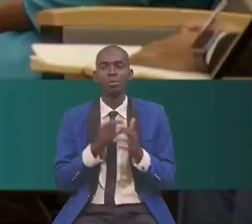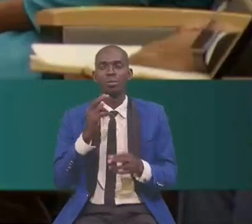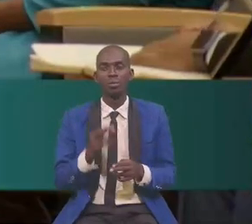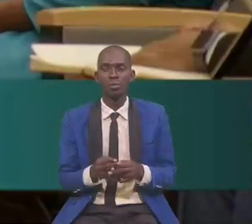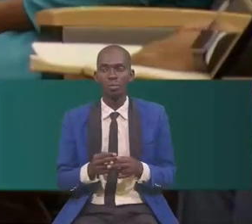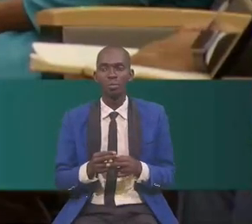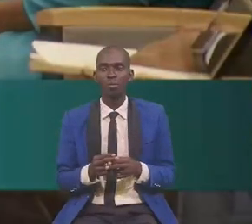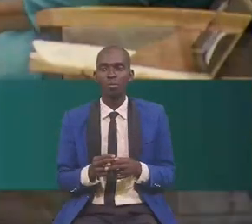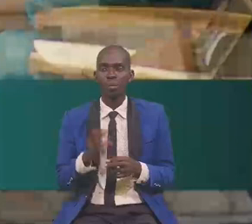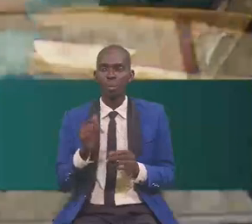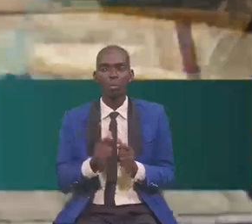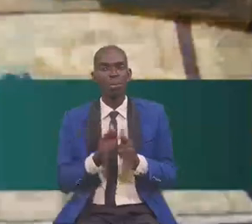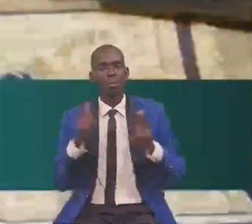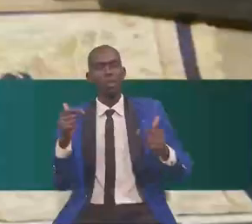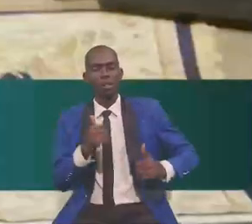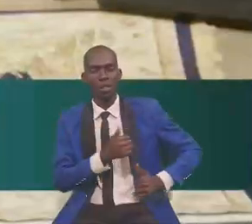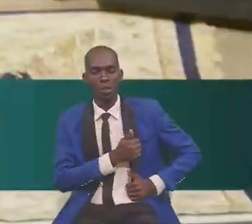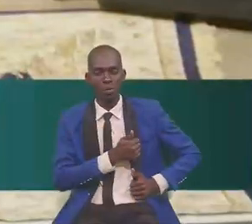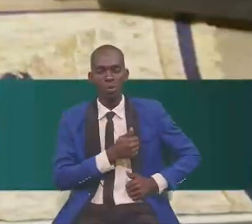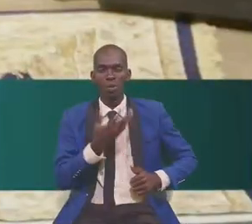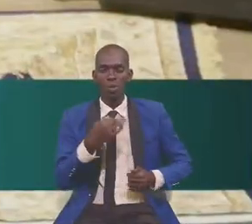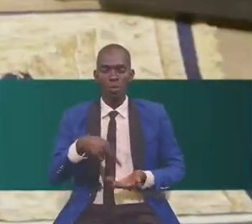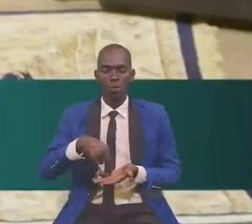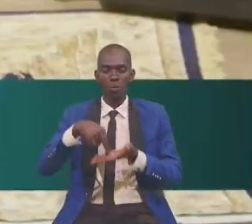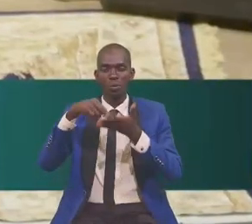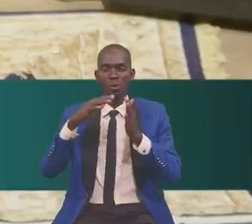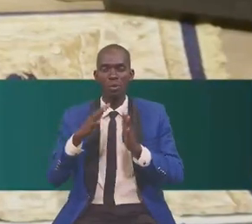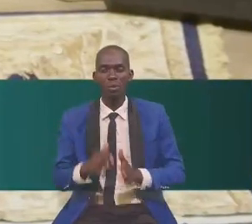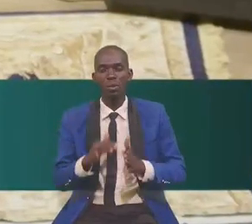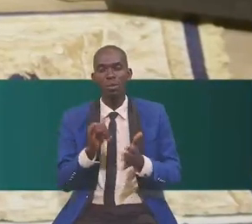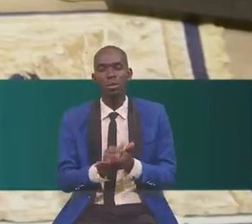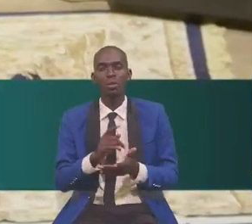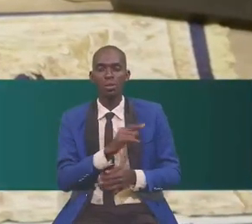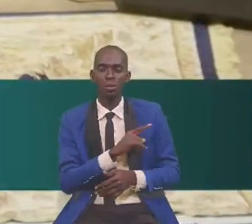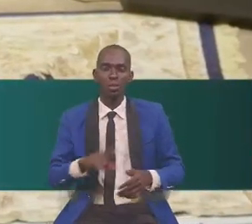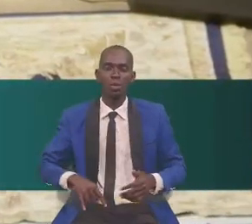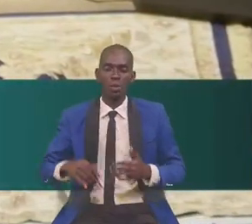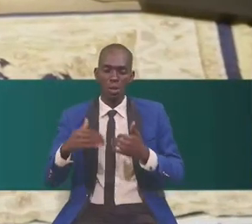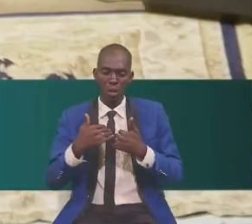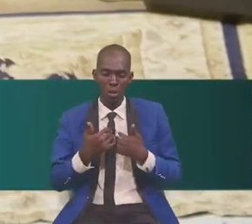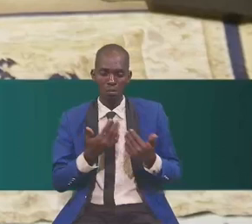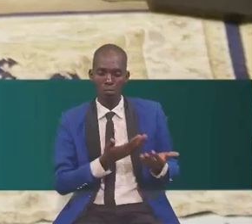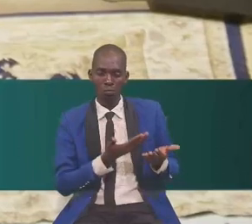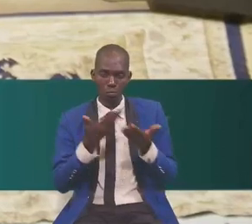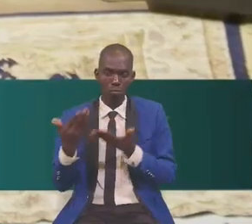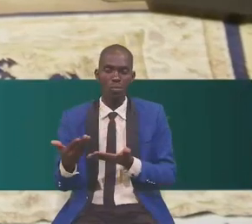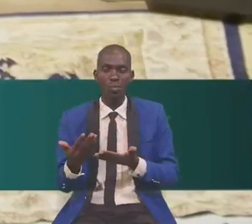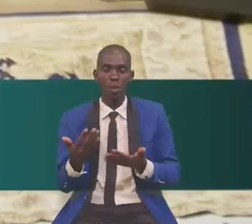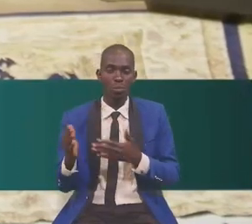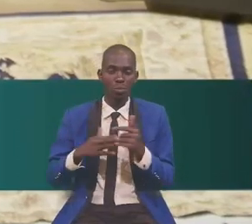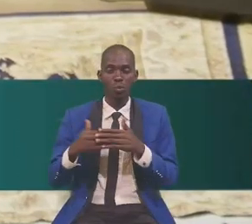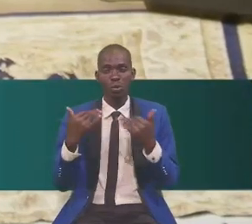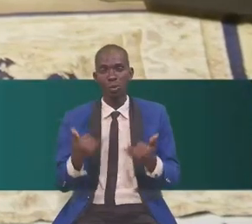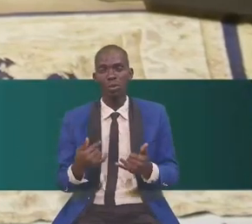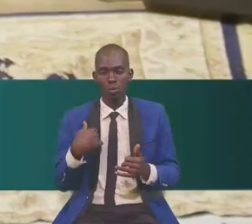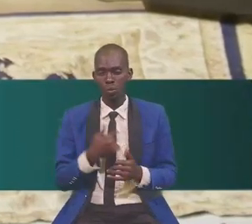Une grande armée d'ambassadeurs que le Seigneur a suscité maintenant. Et nous allons dans le